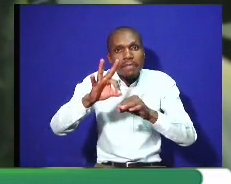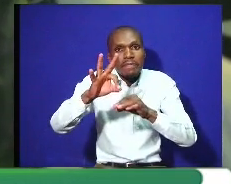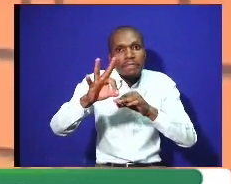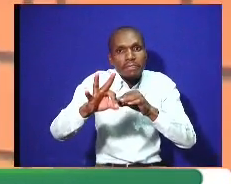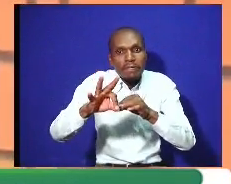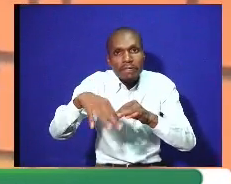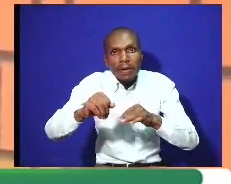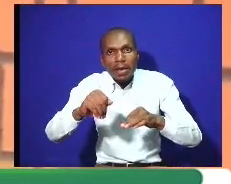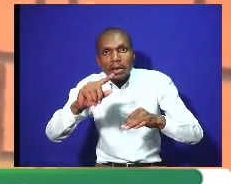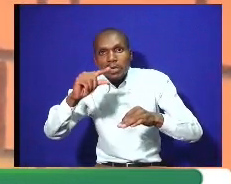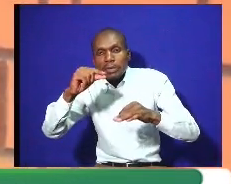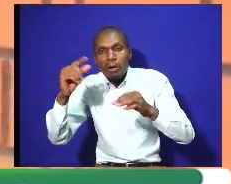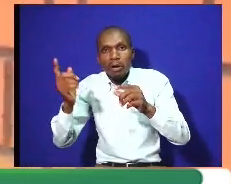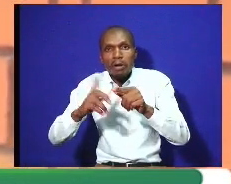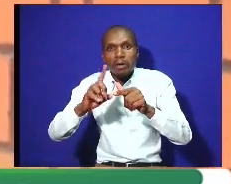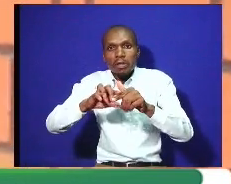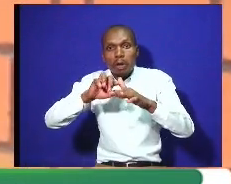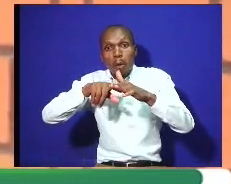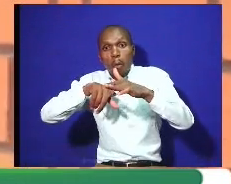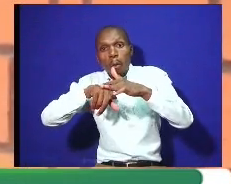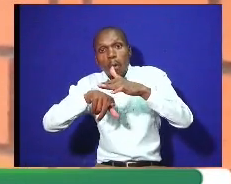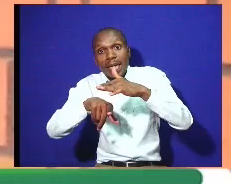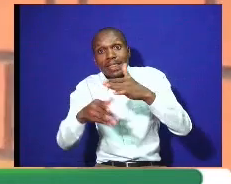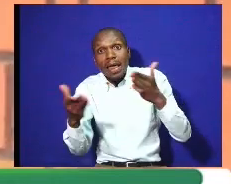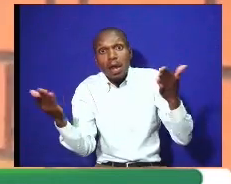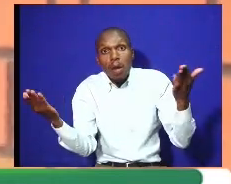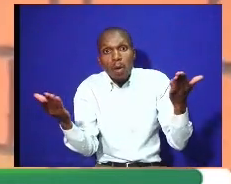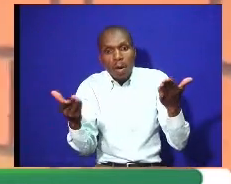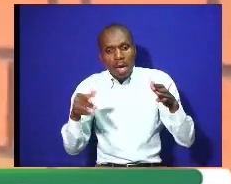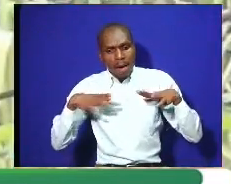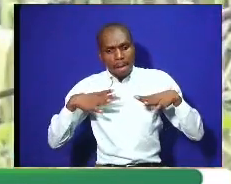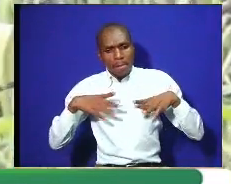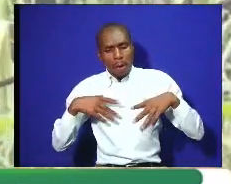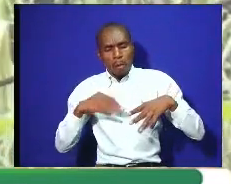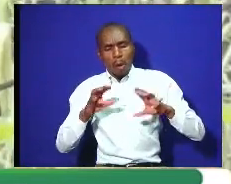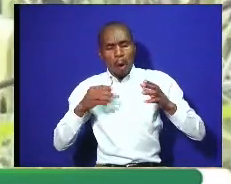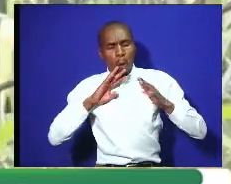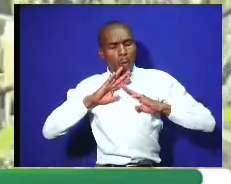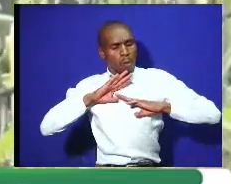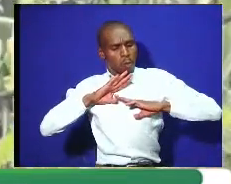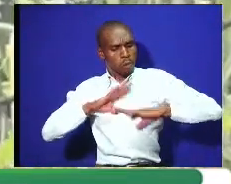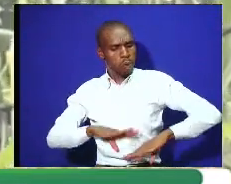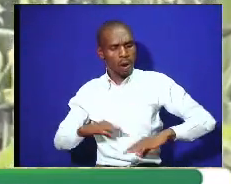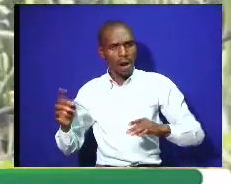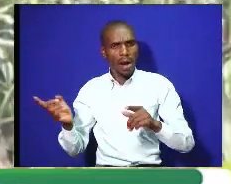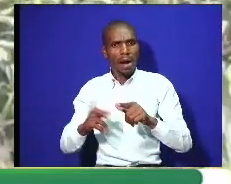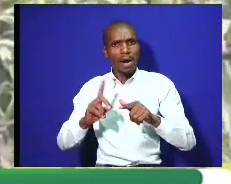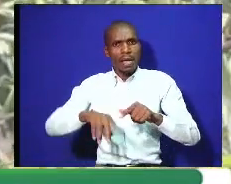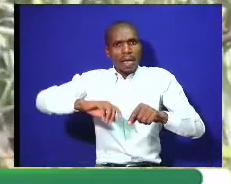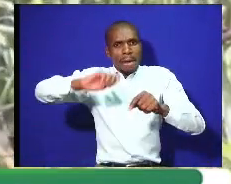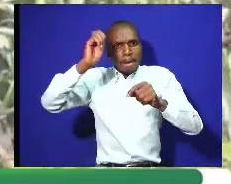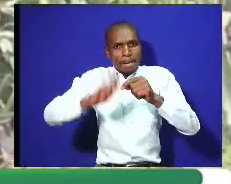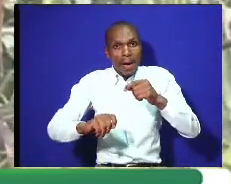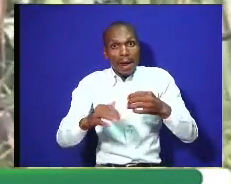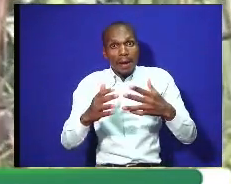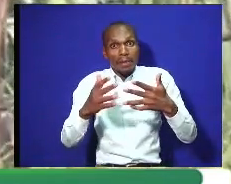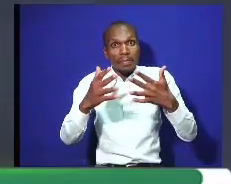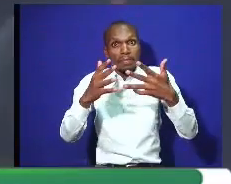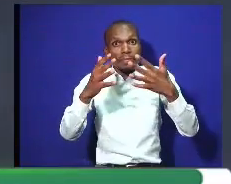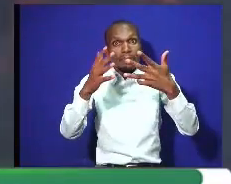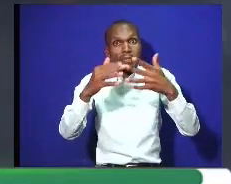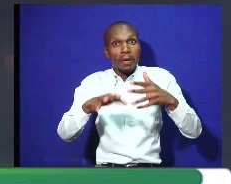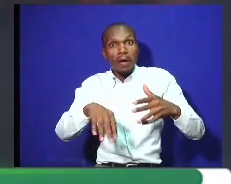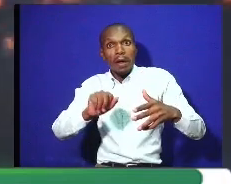kenyorora. Niweto wike kenyoroki ya nyamuobo. Abuwa sama nyakenoro babu atobororo. Basa ambachi nyombachi ya bakagiru wa bavere. Asama kweri ya Richard.